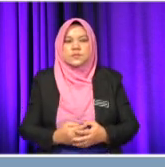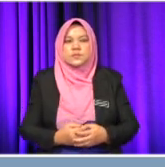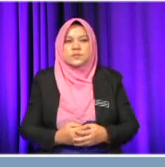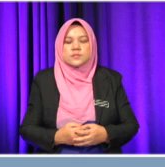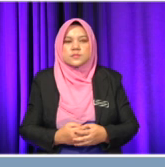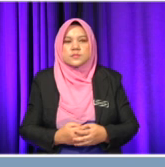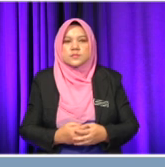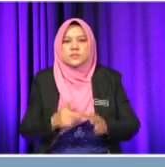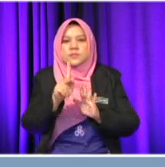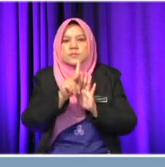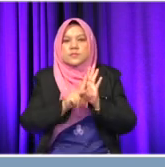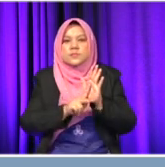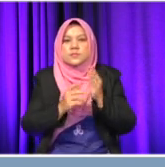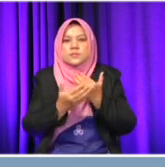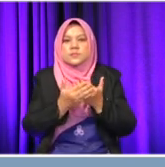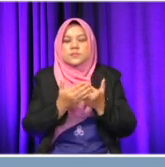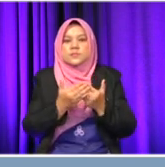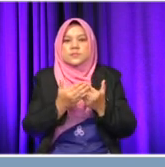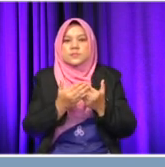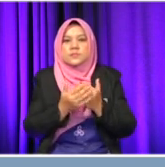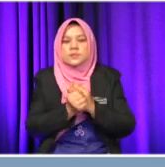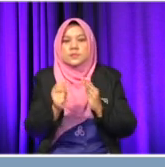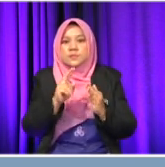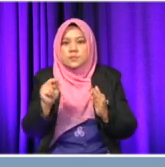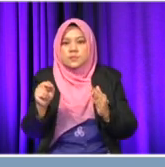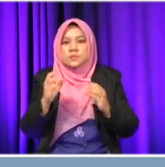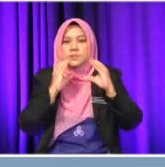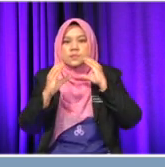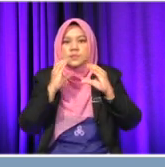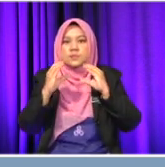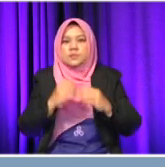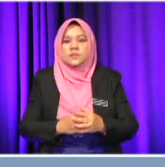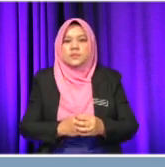kemahiran berkomunikasi kemahiran berkomunikasi